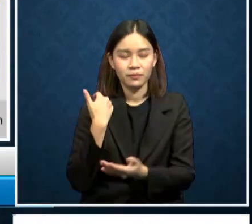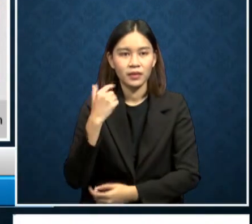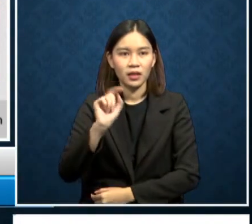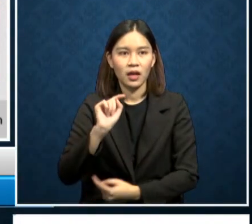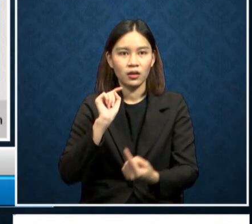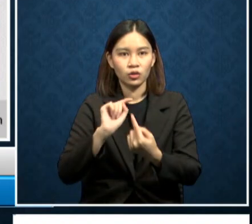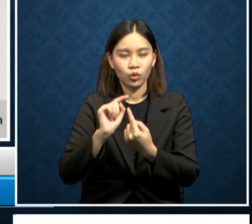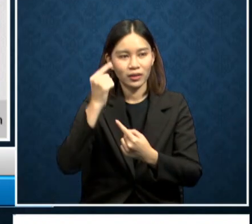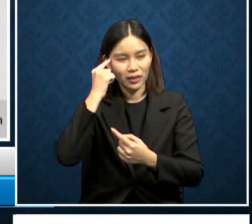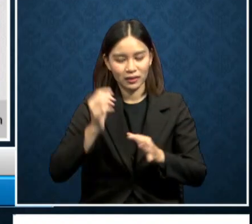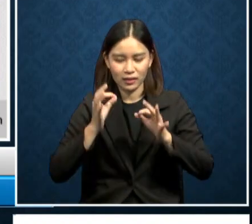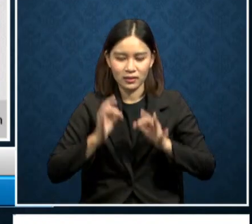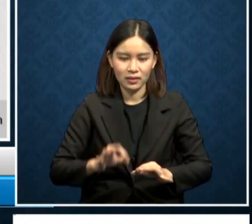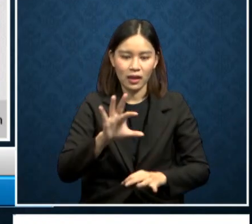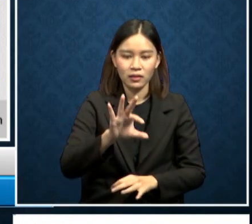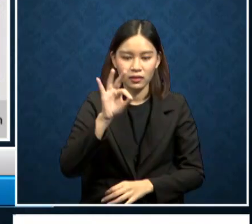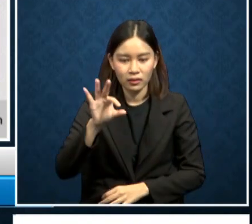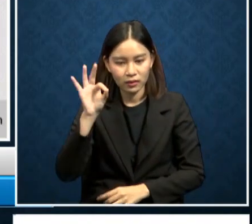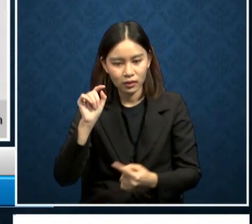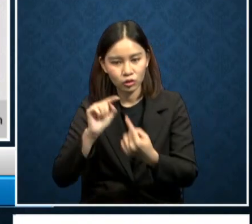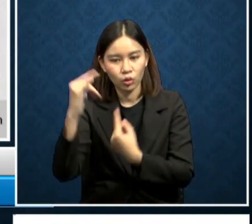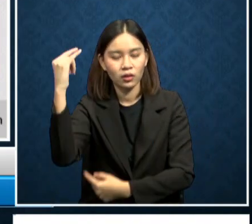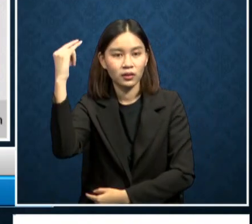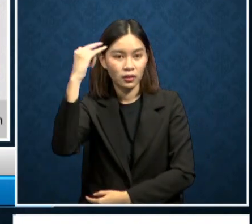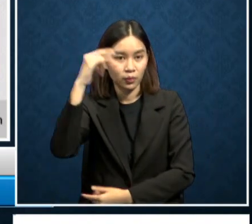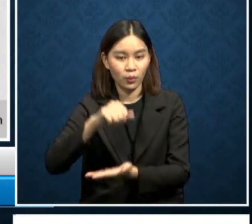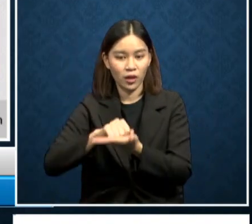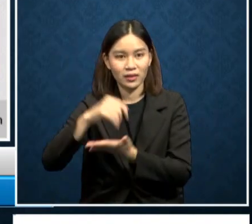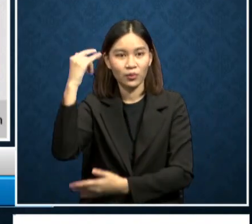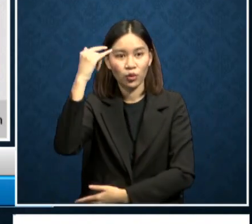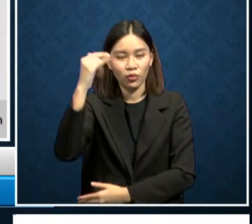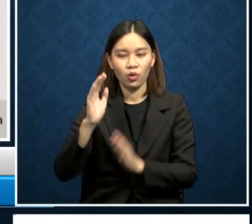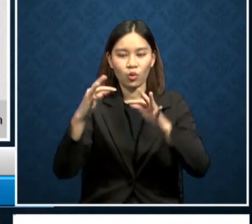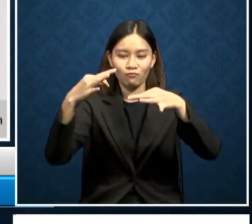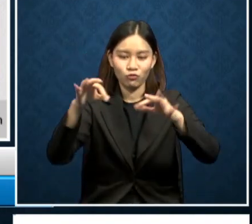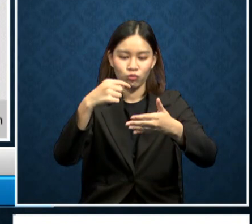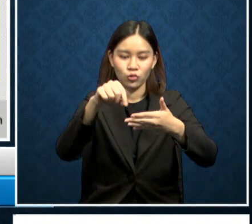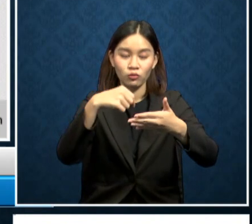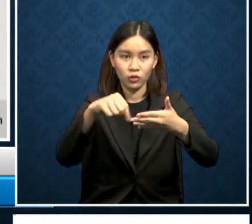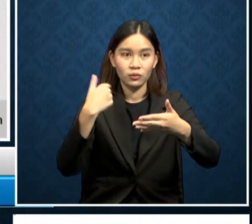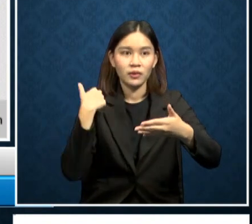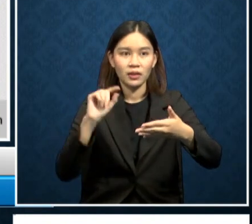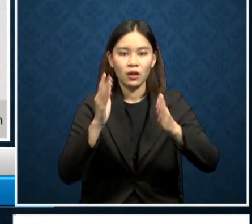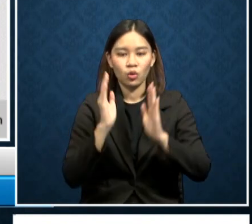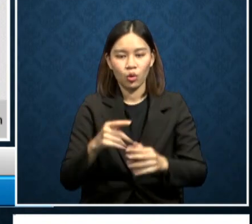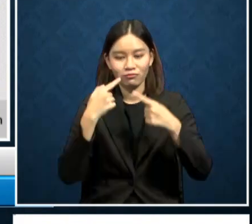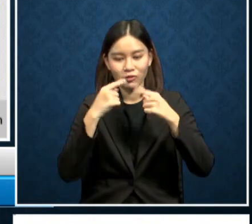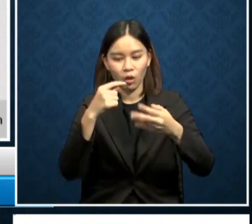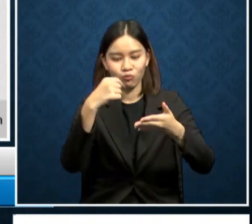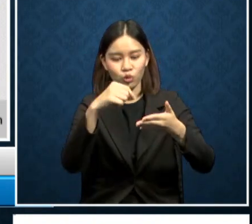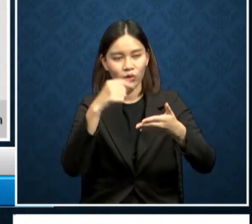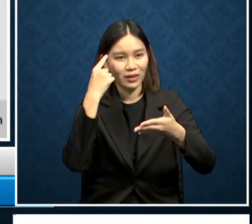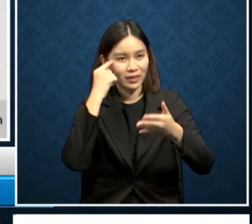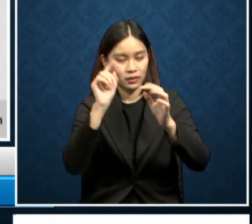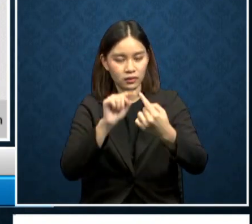ในการตัดสินใจเลือกเดินทางอากาศของผู้ตอบแบบสำรวจส่วนใหญ่ผู้ตอบแบบสำรวจได้ให้